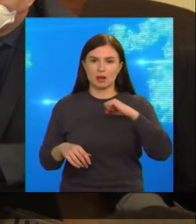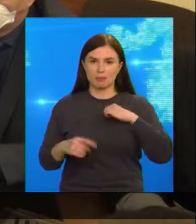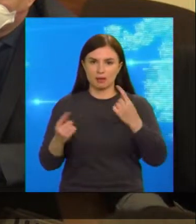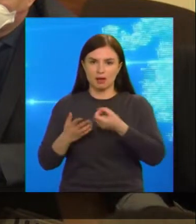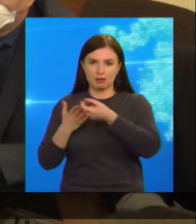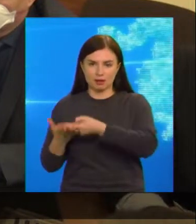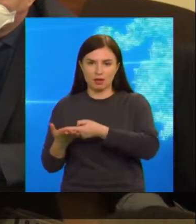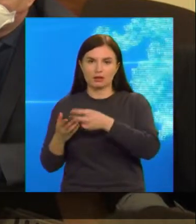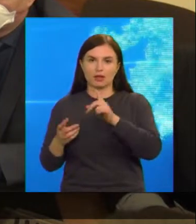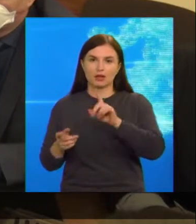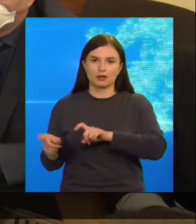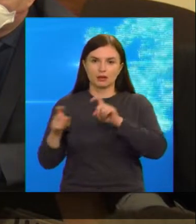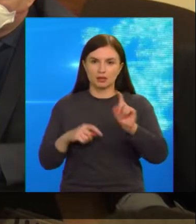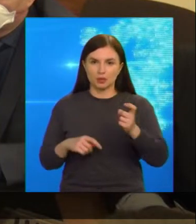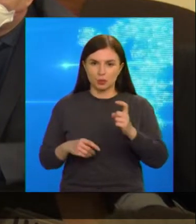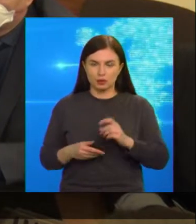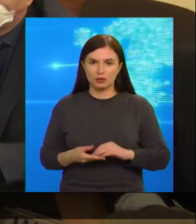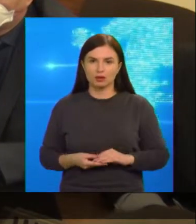хирургии,